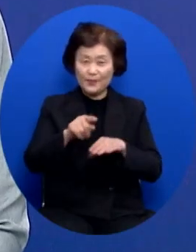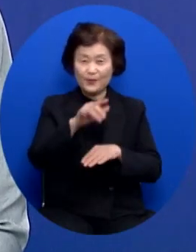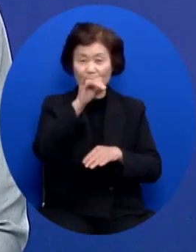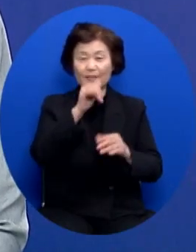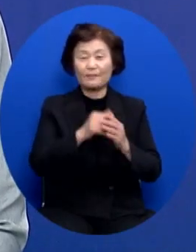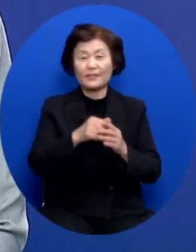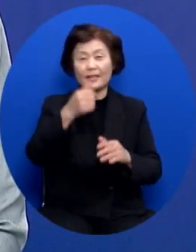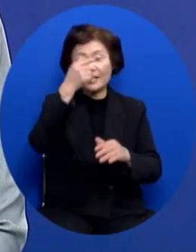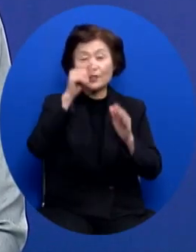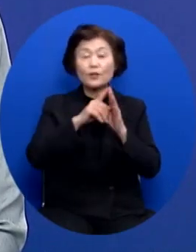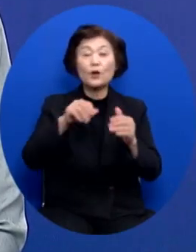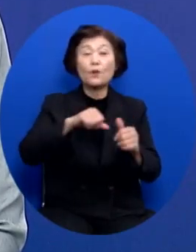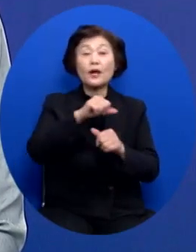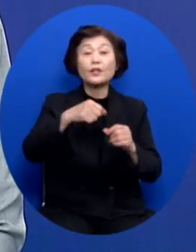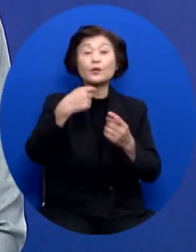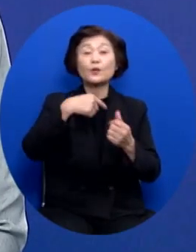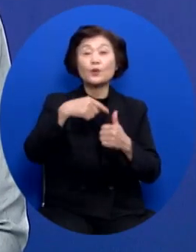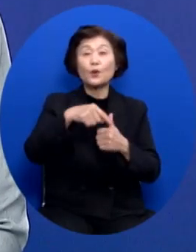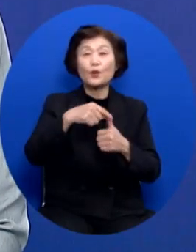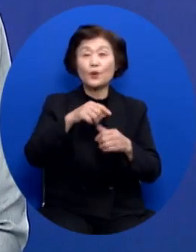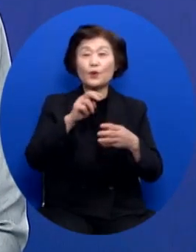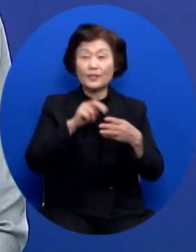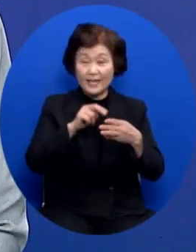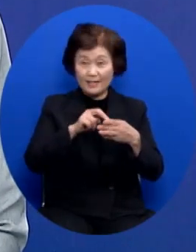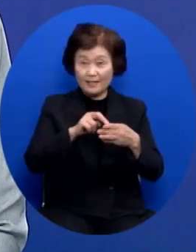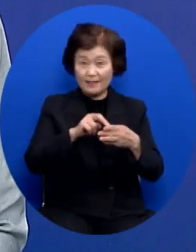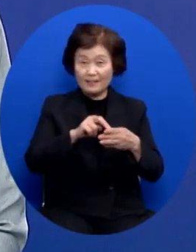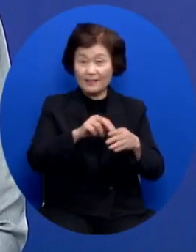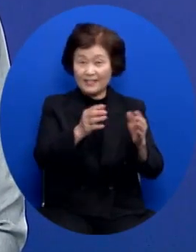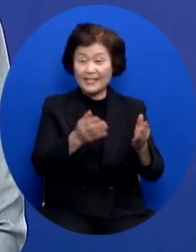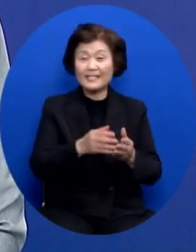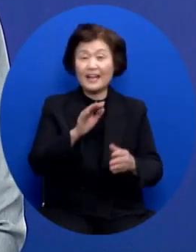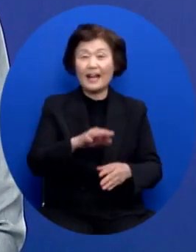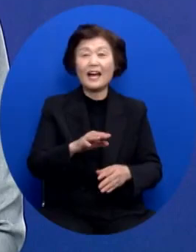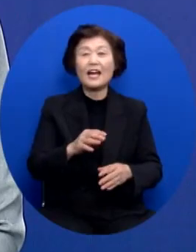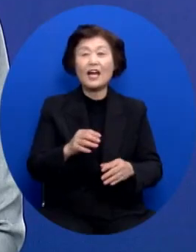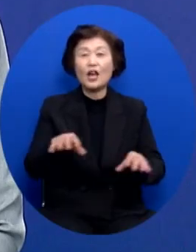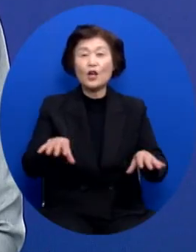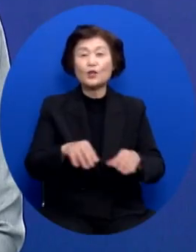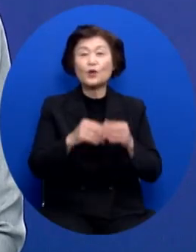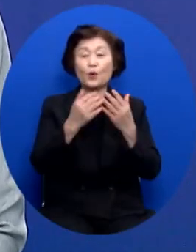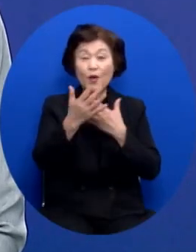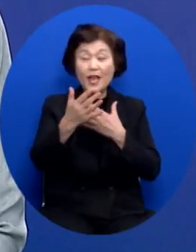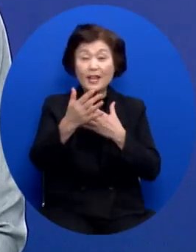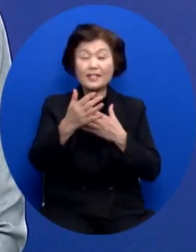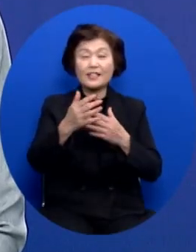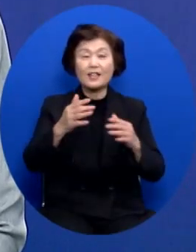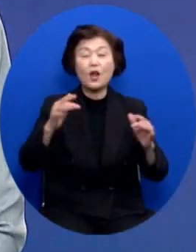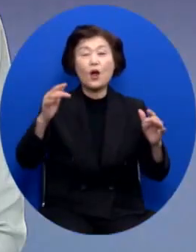기독교 환경 교육센터 산림이 2024년도 총회를 온라인으로